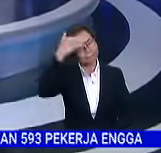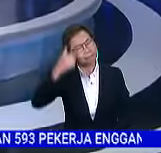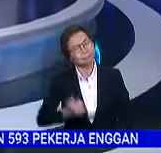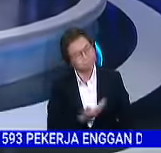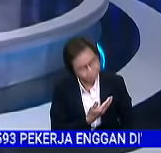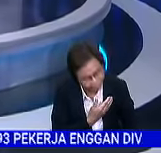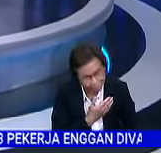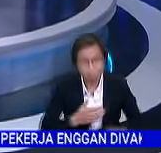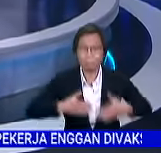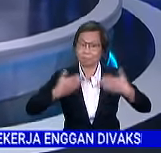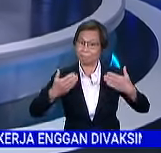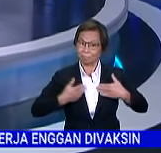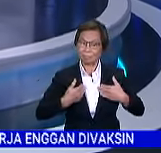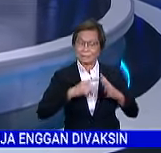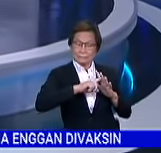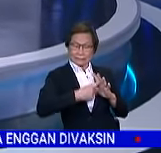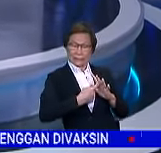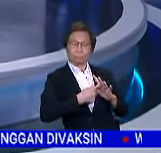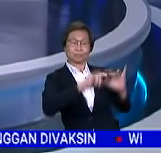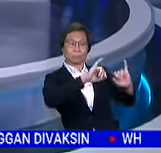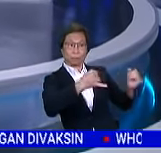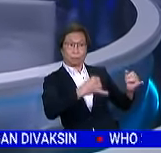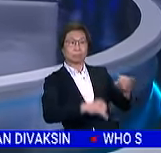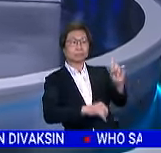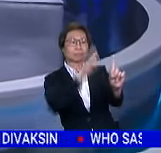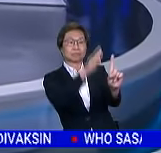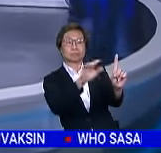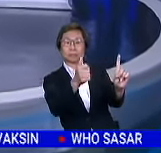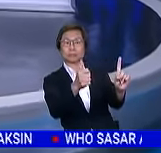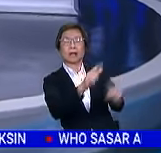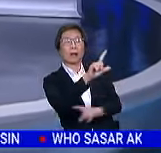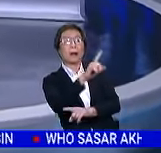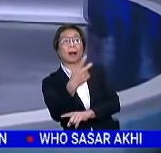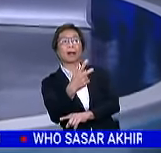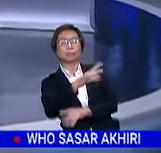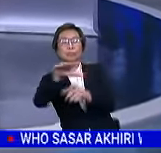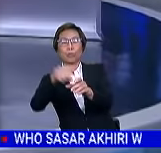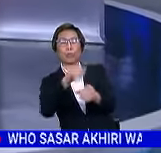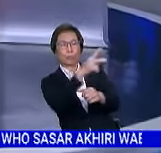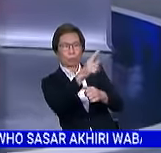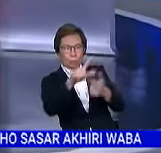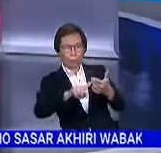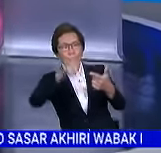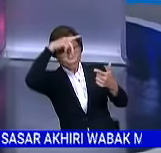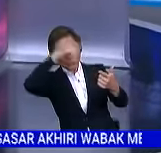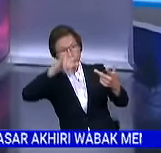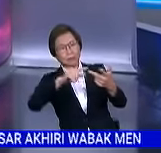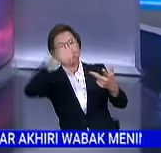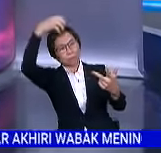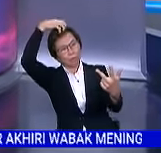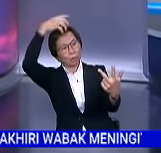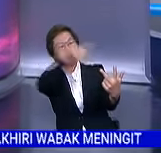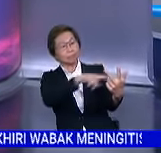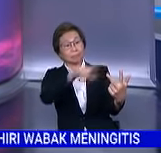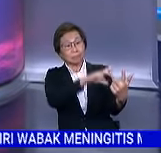Assalamualaikum, salam sejahtera. Berkuat kuasa Jumaat ini, 1 Oktober, Lembah Klang yang meliputi Kuala Lumpur, Putrajaya dan Selangor